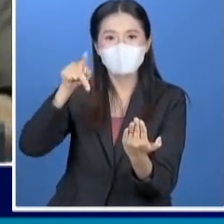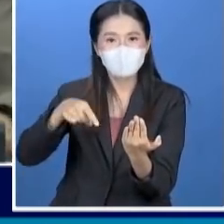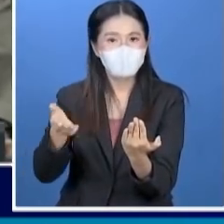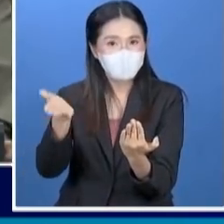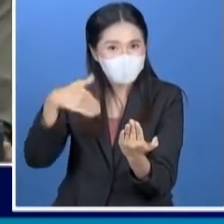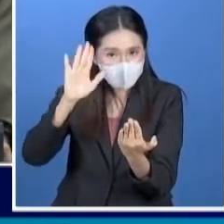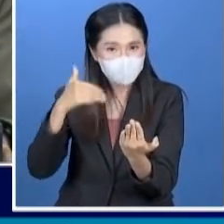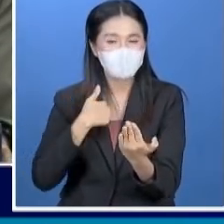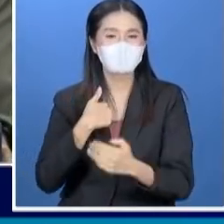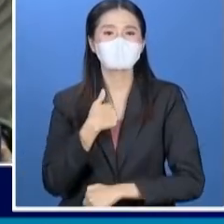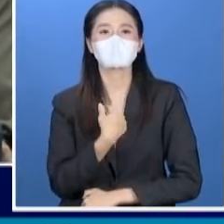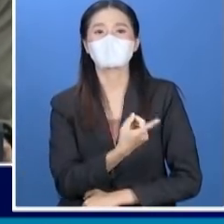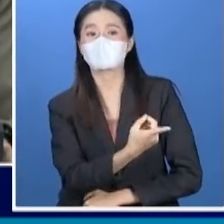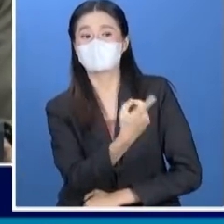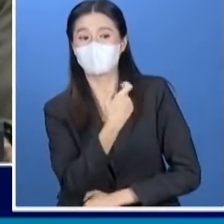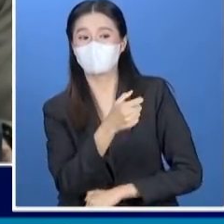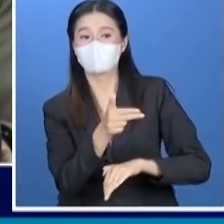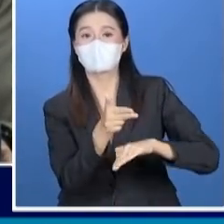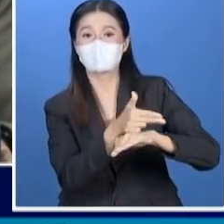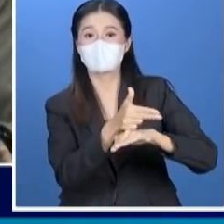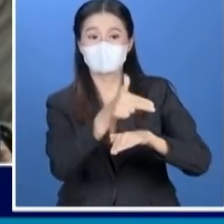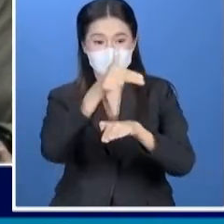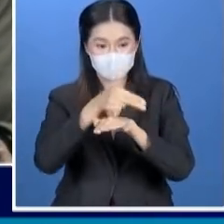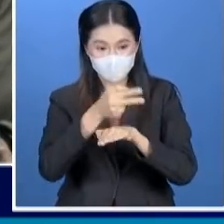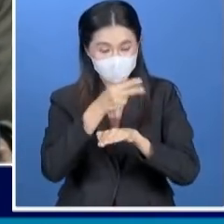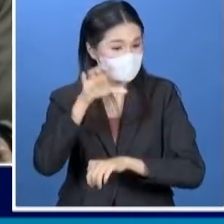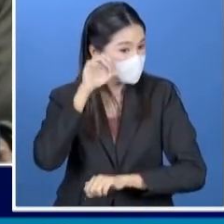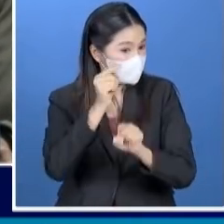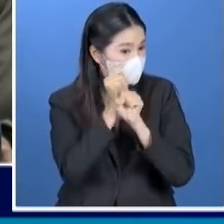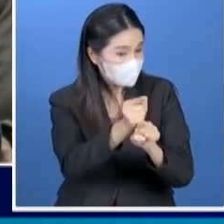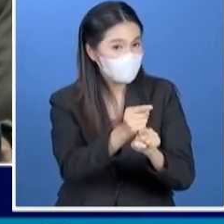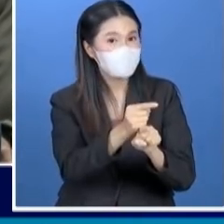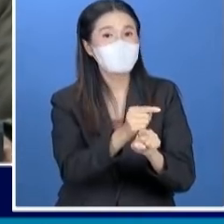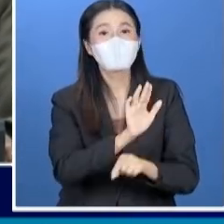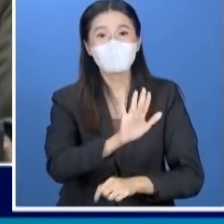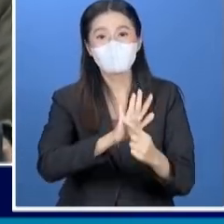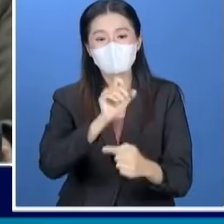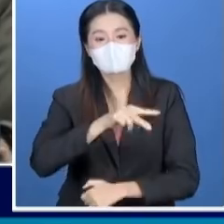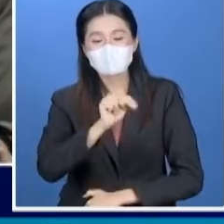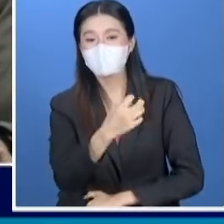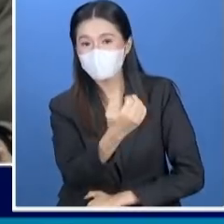จากคลิปวงจรปิดเนี่ยฮะตำรวจเชื่อตามคลิปวงจรปิดแล้วก็คำให้การของคุณแซนใช่ไหมครับว่า